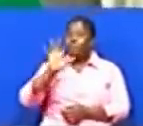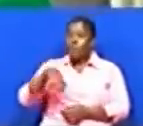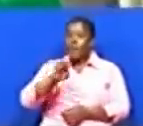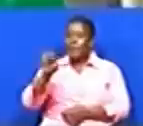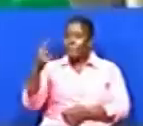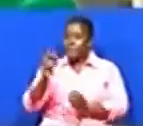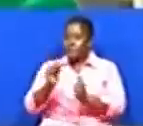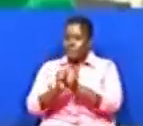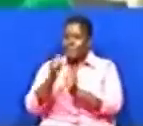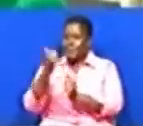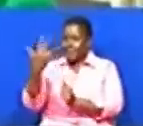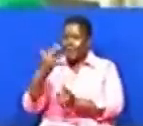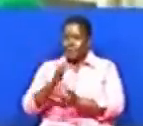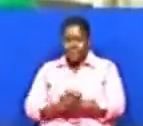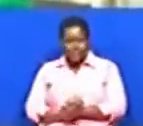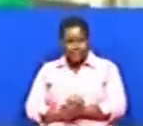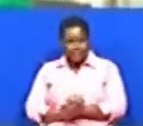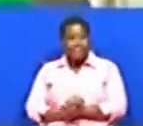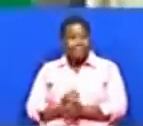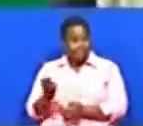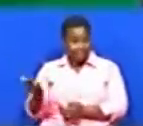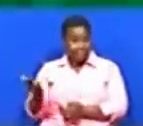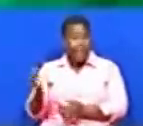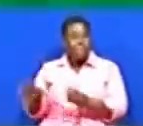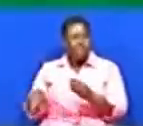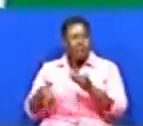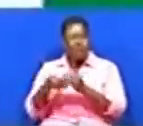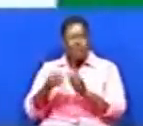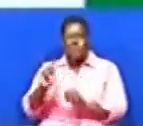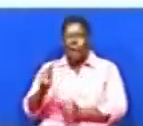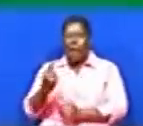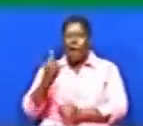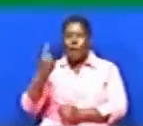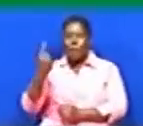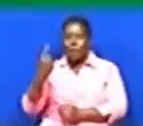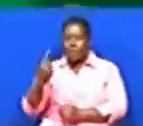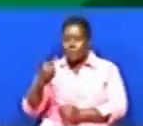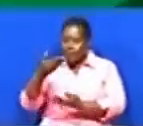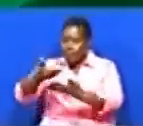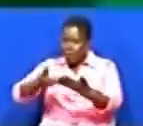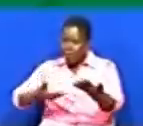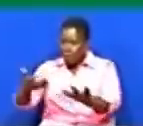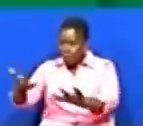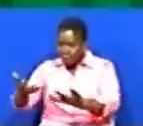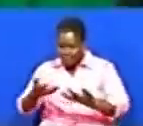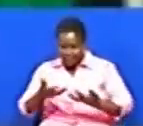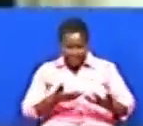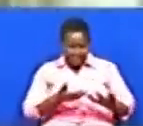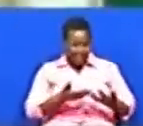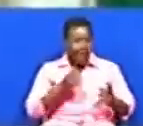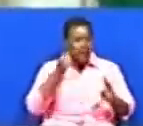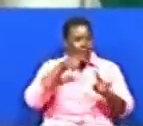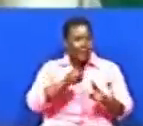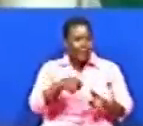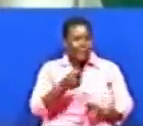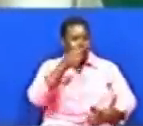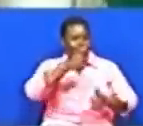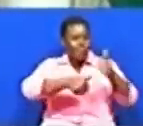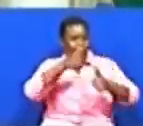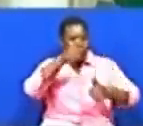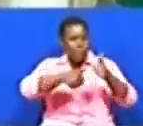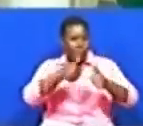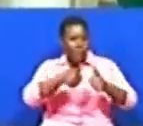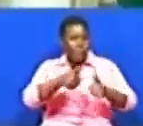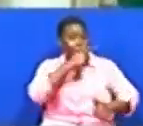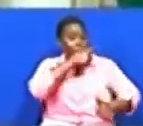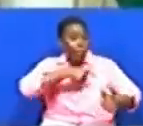Hii ilikuwa ni mwaka 2015 alivyojitokeza kuchukua fomu za kuwania nafasi ya kukiwakilisha chama chake katika uchaguzi